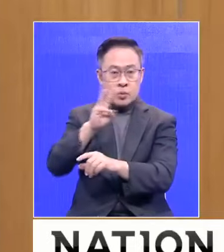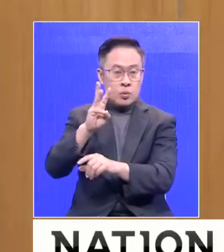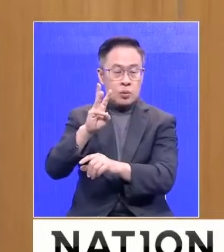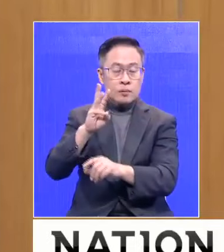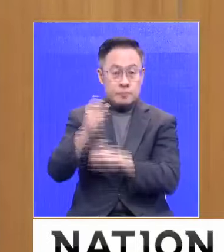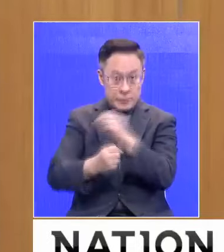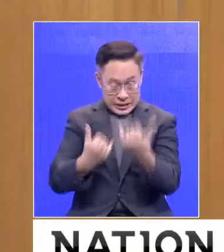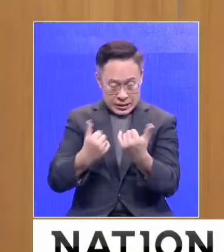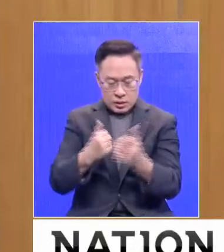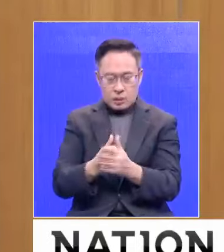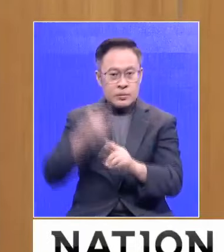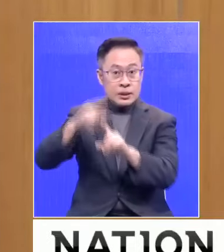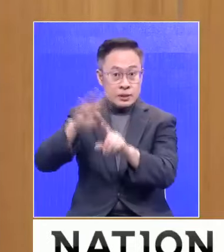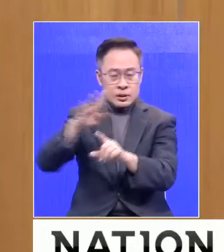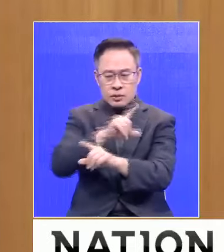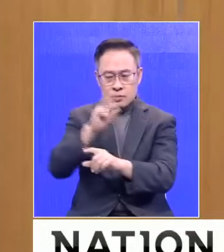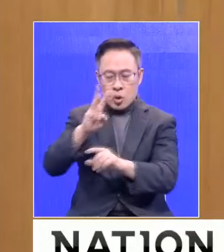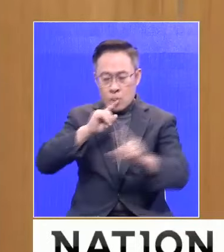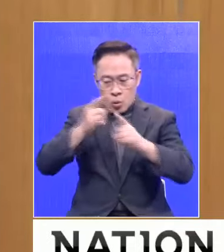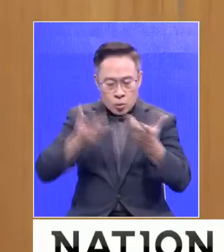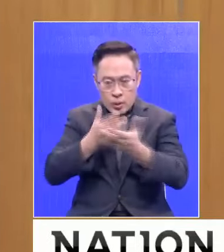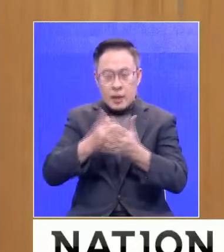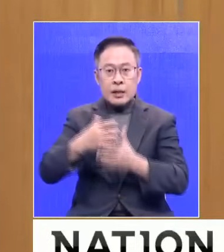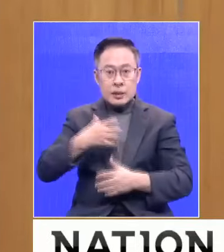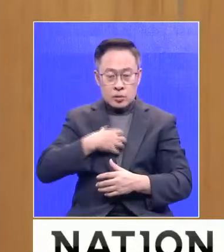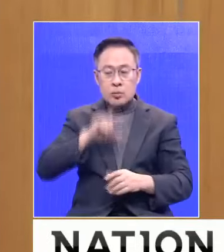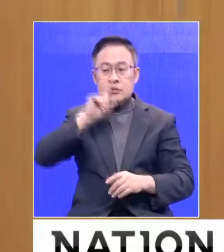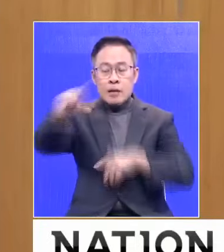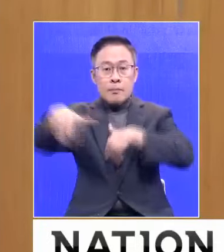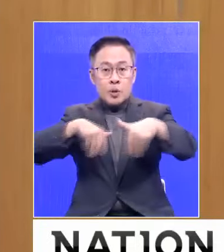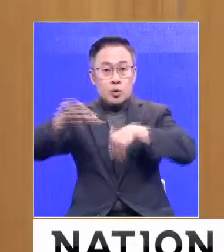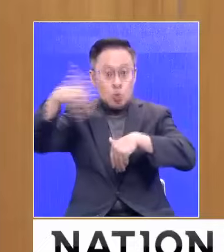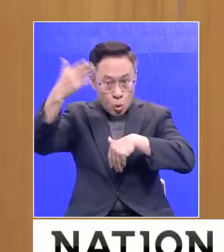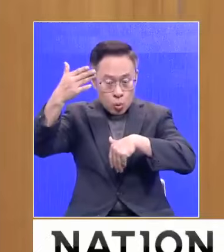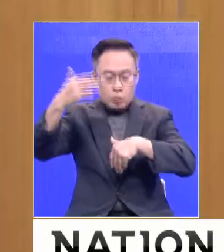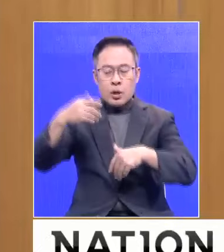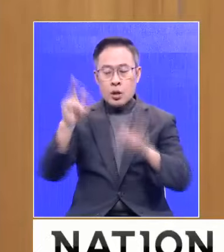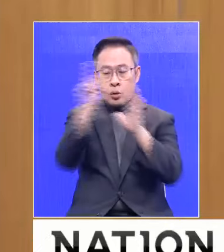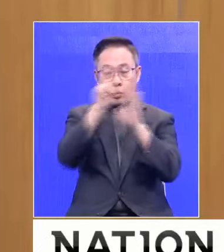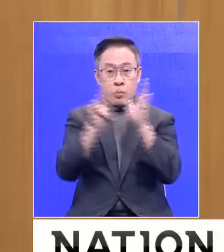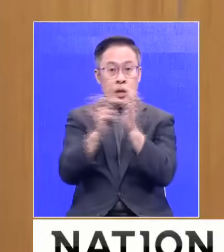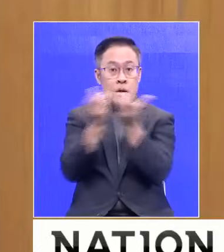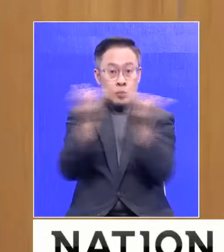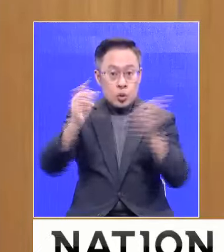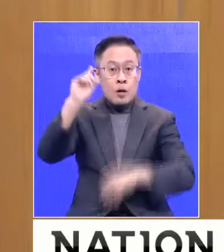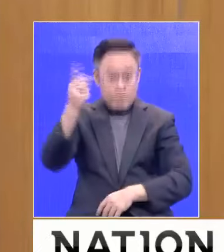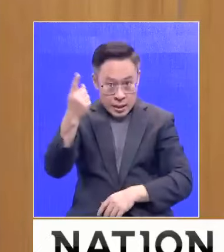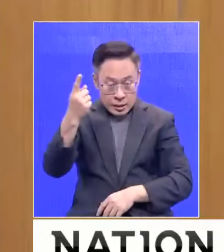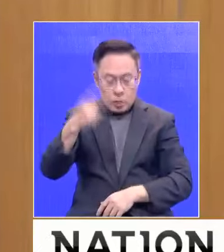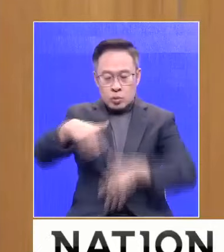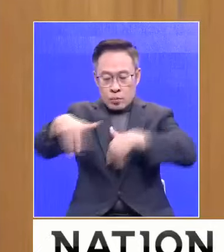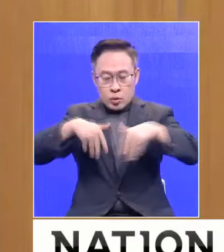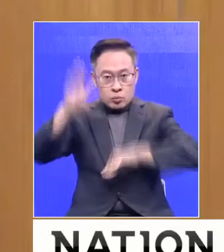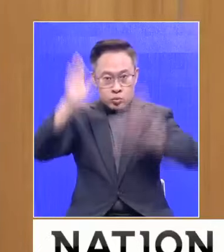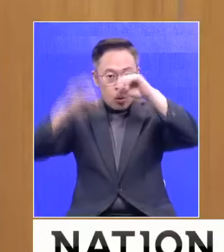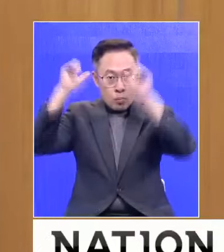1ก็คือท่านเห็นชอบหรือไม่ที่จะมีการจัดทำรัฐธรรมนูญฉบับใหม่โดยไม่แก้ไขหมวด1บททั่วไปแล้วก็หมวด2